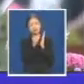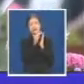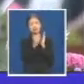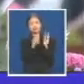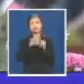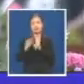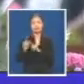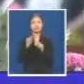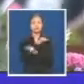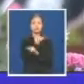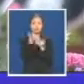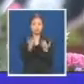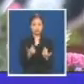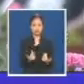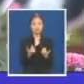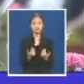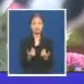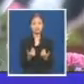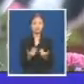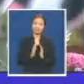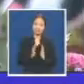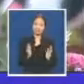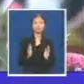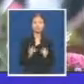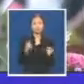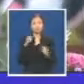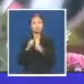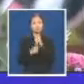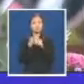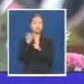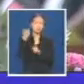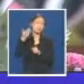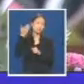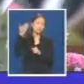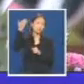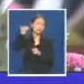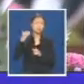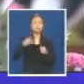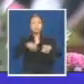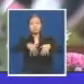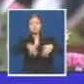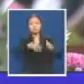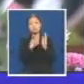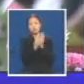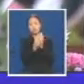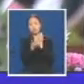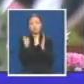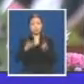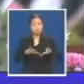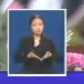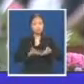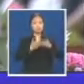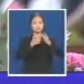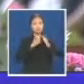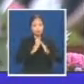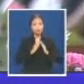ในวันนี้ในช่วงหลายปีที่ผ่านมาชุมชนในภาคตะวันออกได้มีการจัดตั้งกลุ่มสัจจะสะส